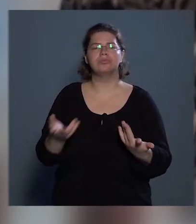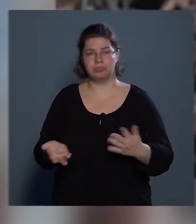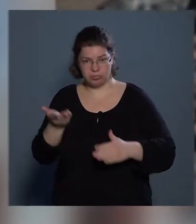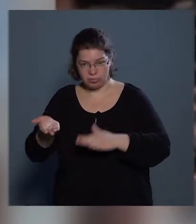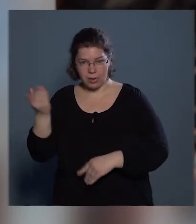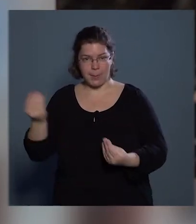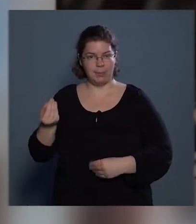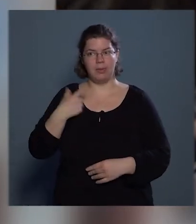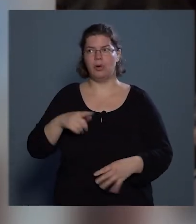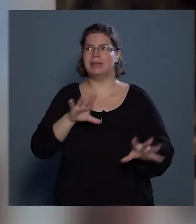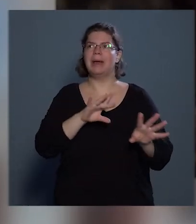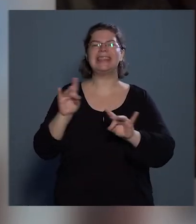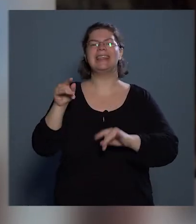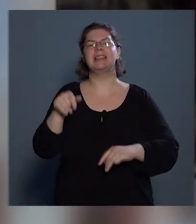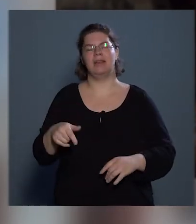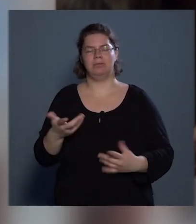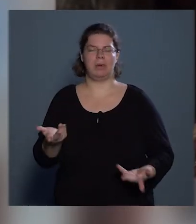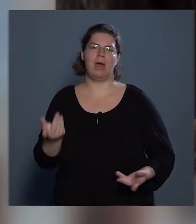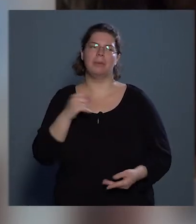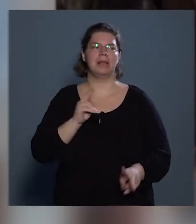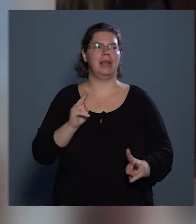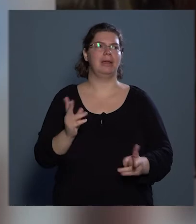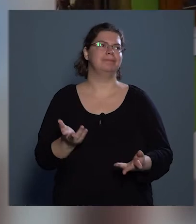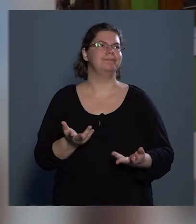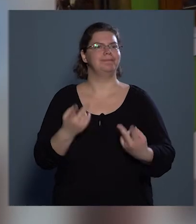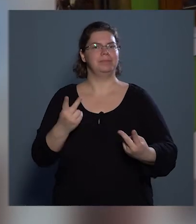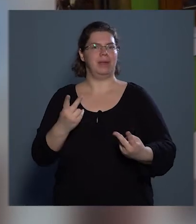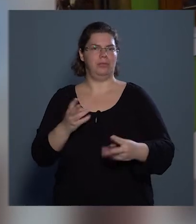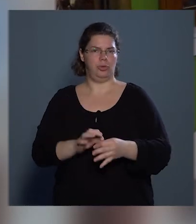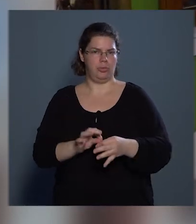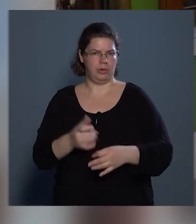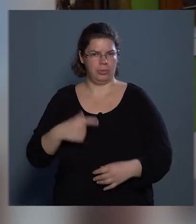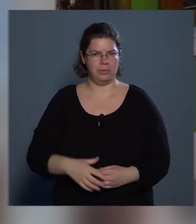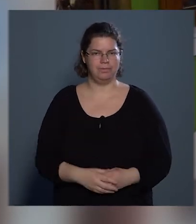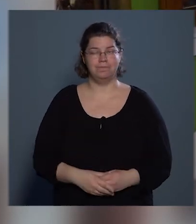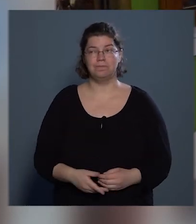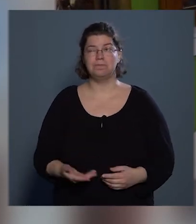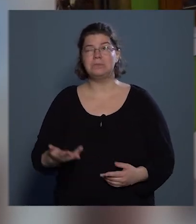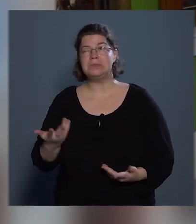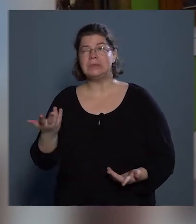mik voltak azok a legfontosabb események, amiket ki lehet emelni? Az utolsó 10 évben